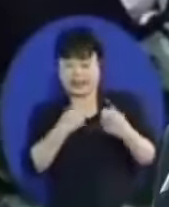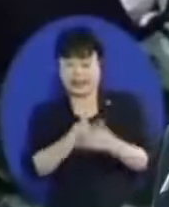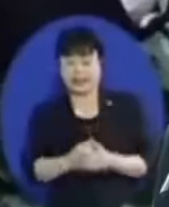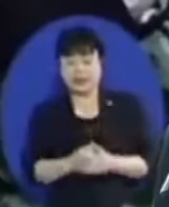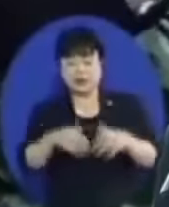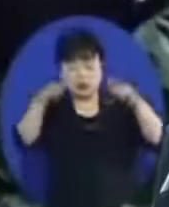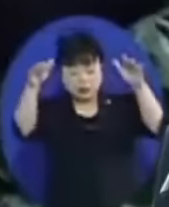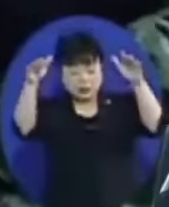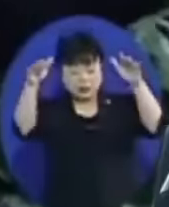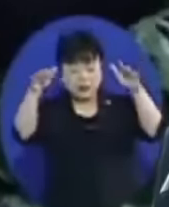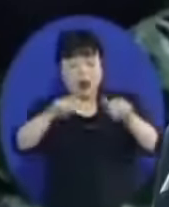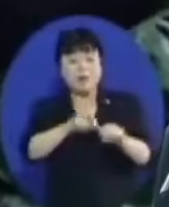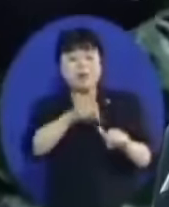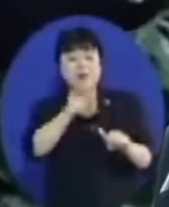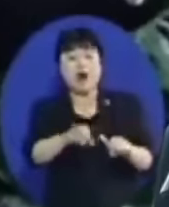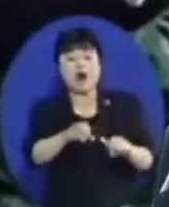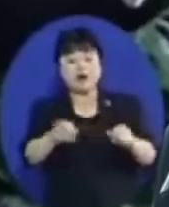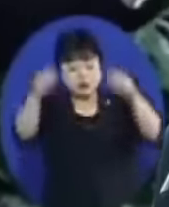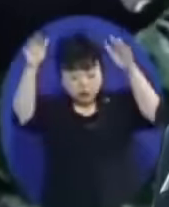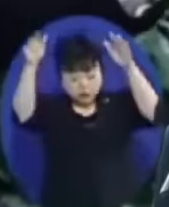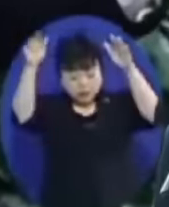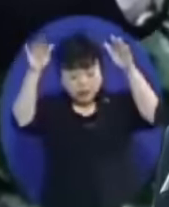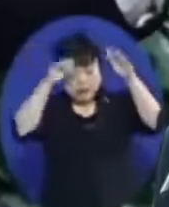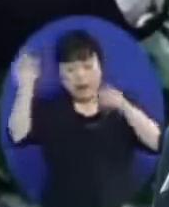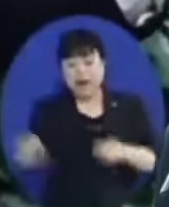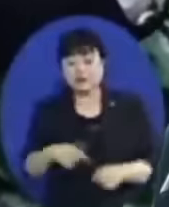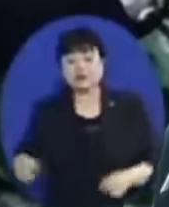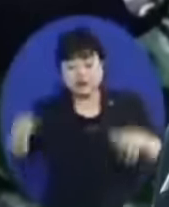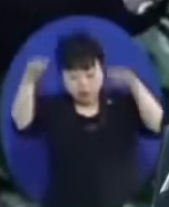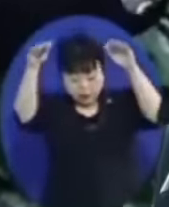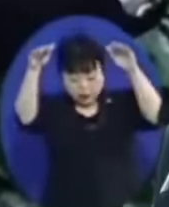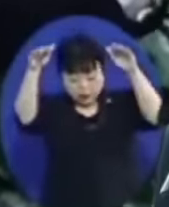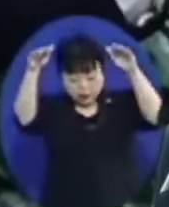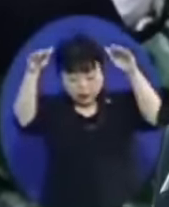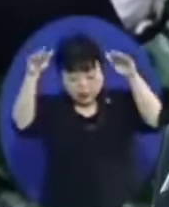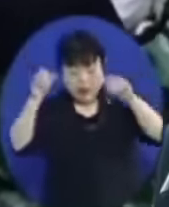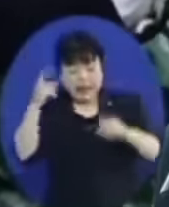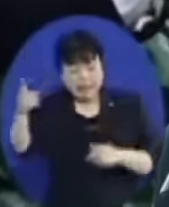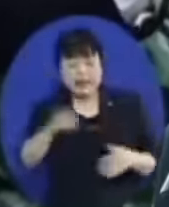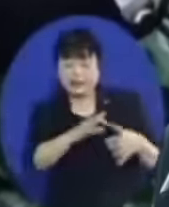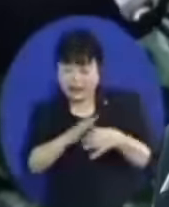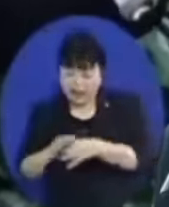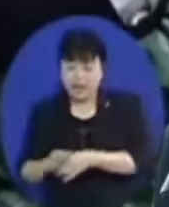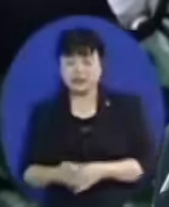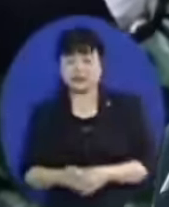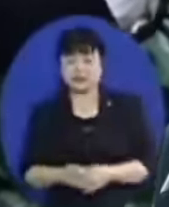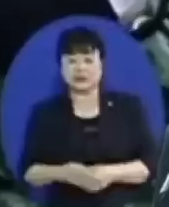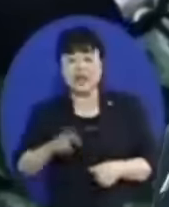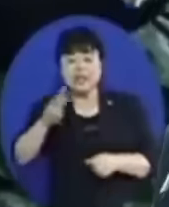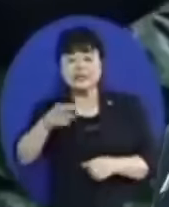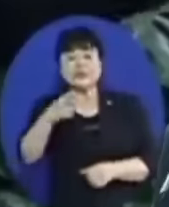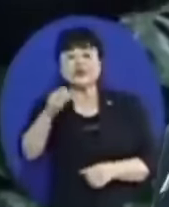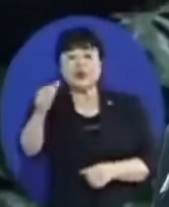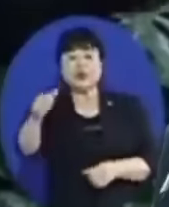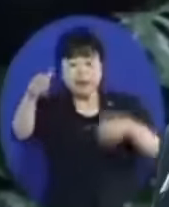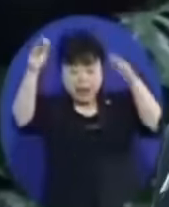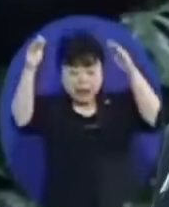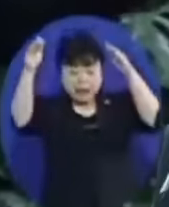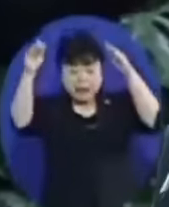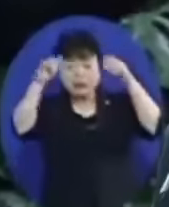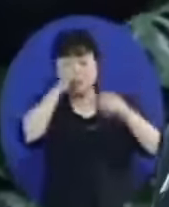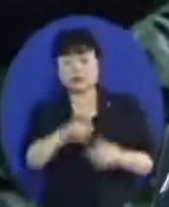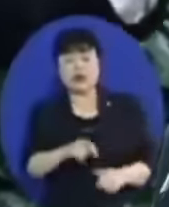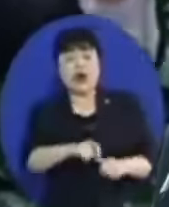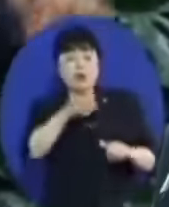손을 스스로 벌한다고 합니다. 하루 종일 한 달 내내 1년 365일 팔을 들고 있습니다.